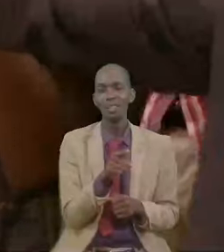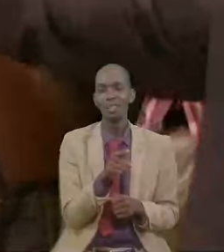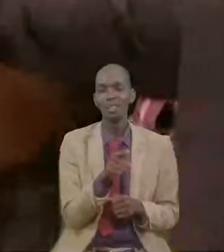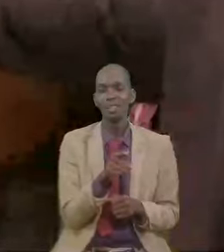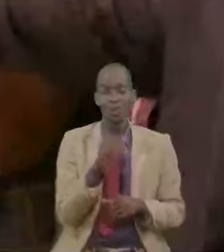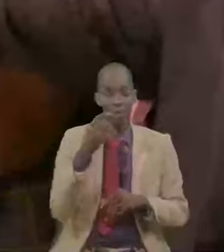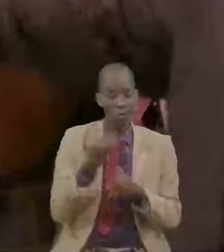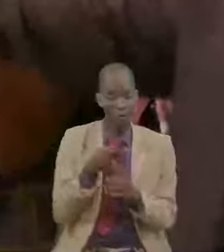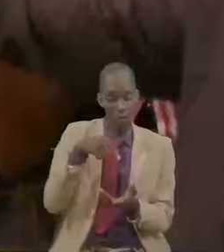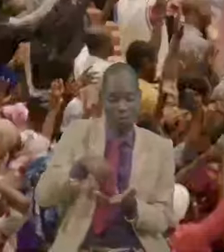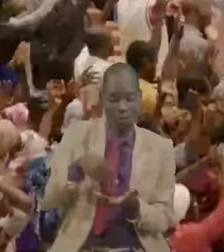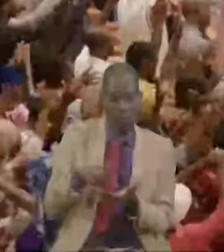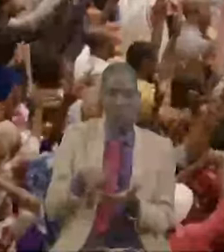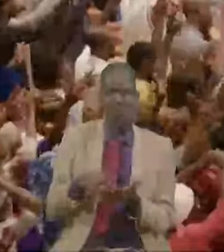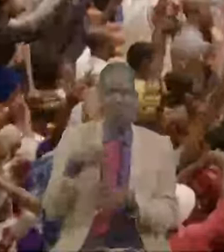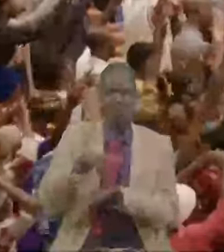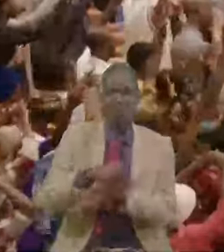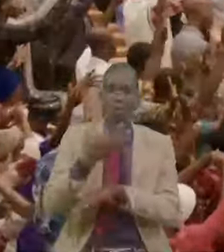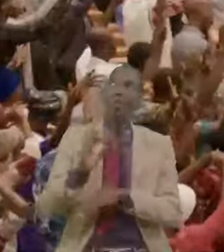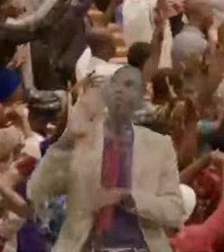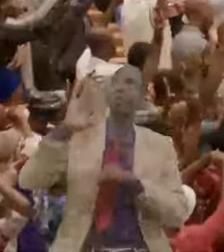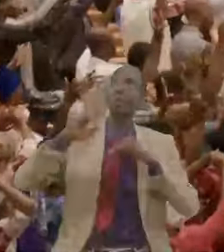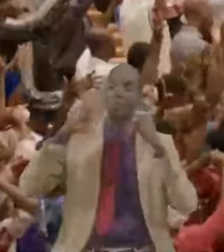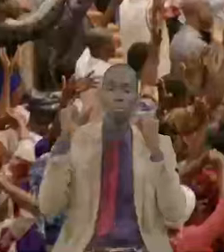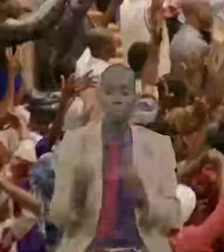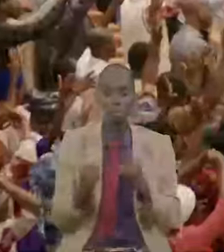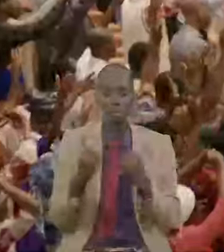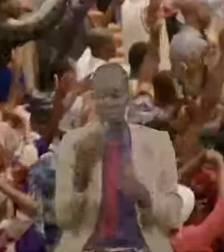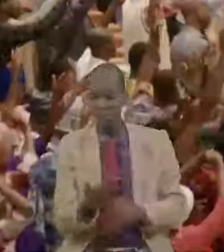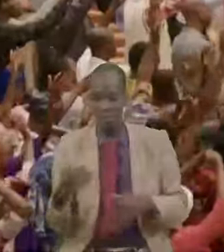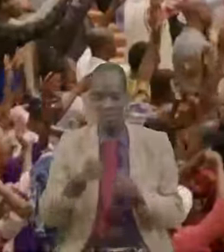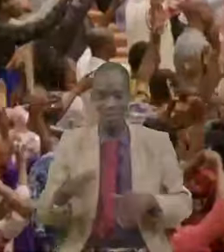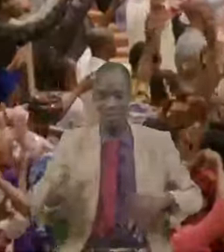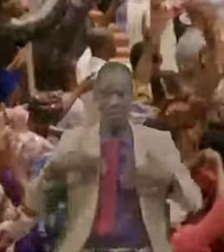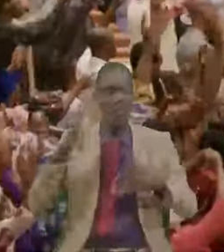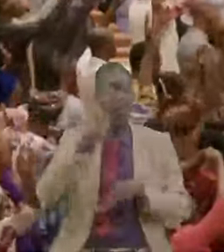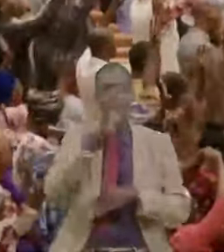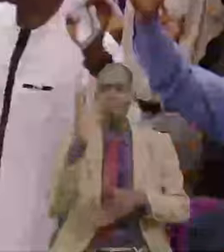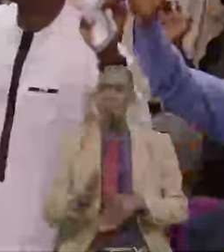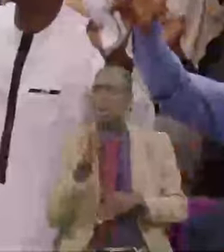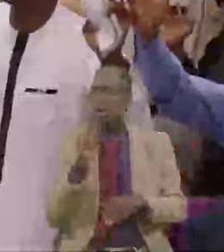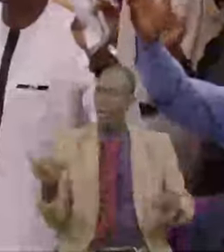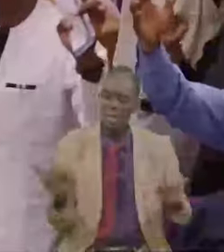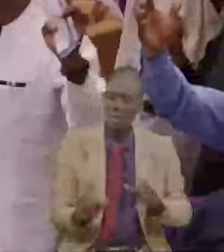Dès ce moment de sa force, les choses dans votre vie ne seront plus les mêmes.